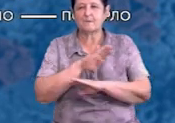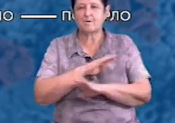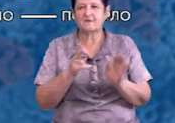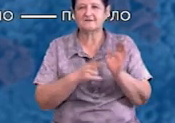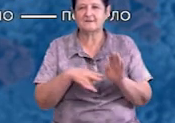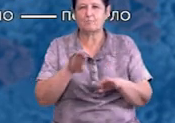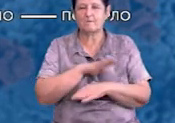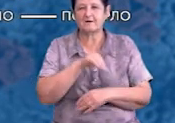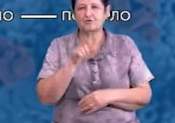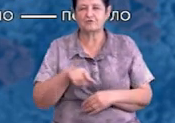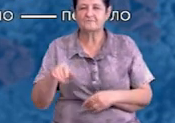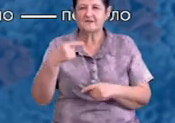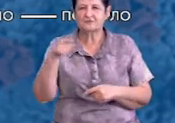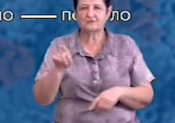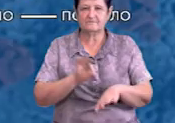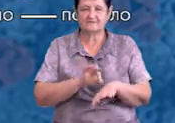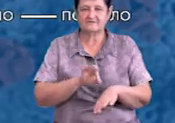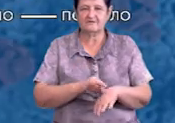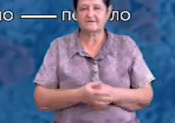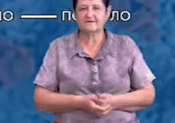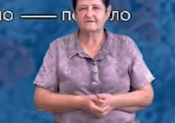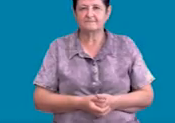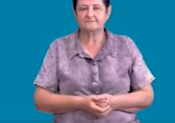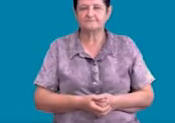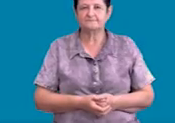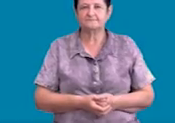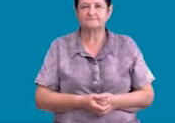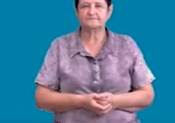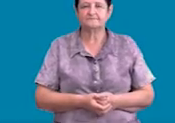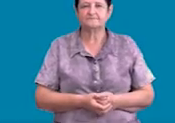померлих людей із супутнім діагнозом COVID-19.